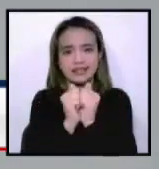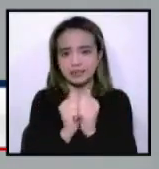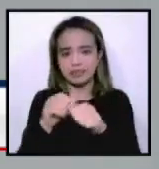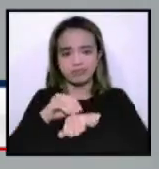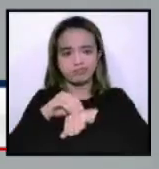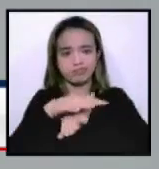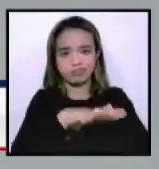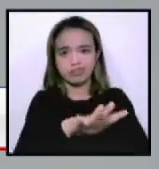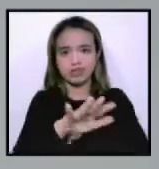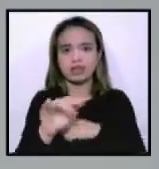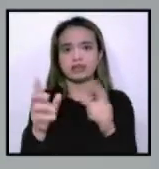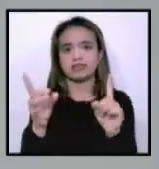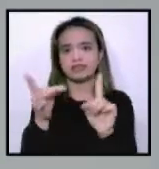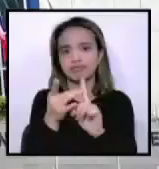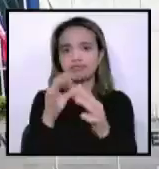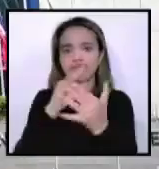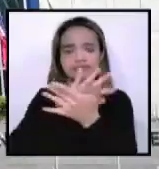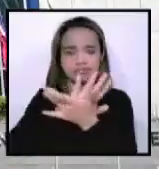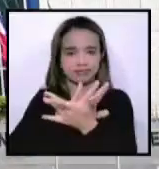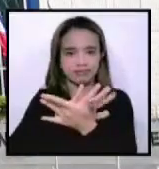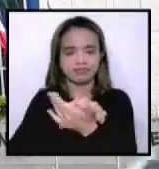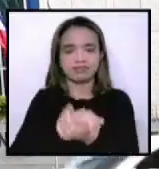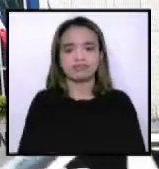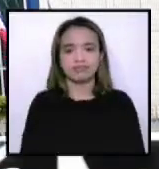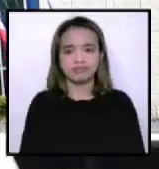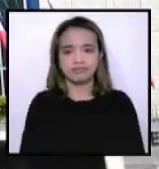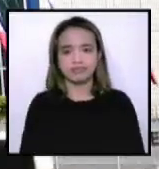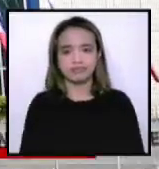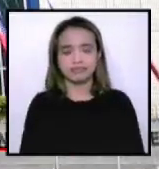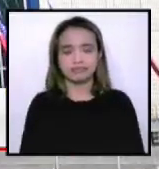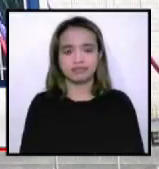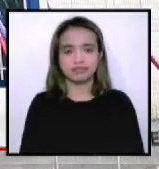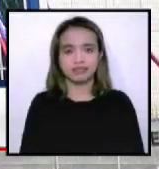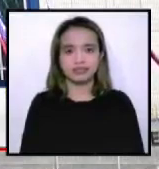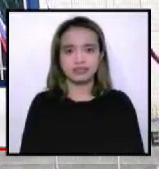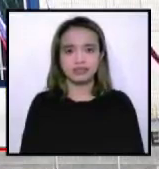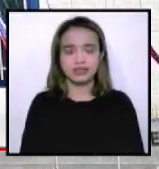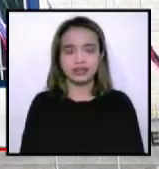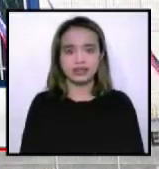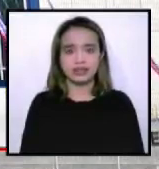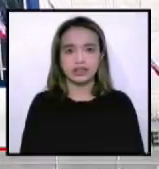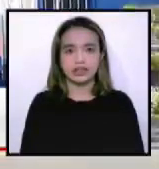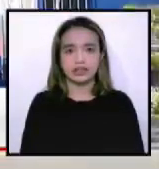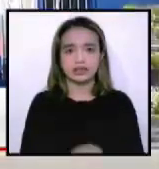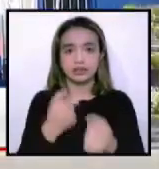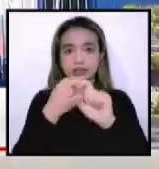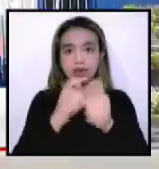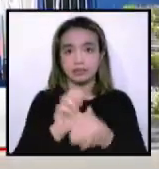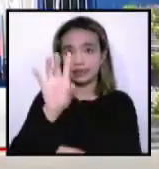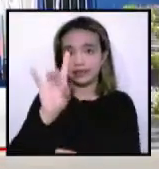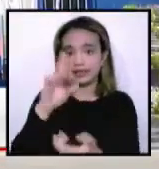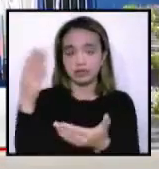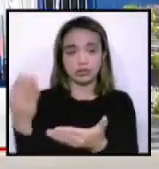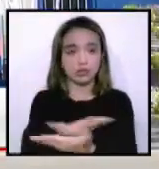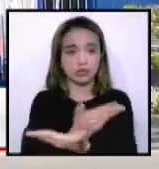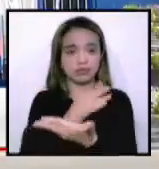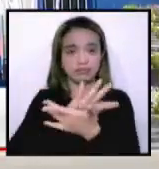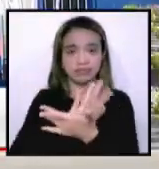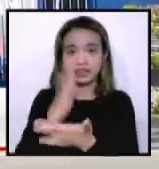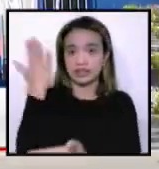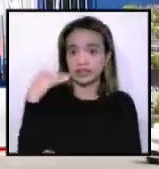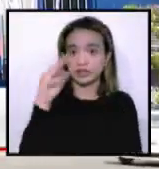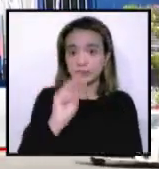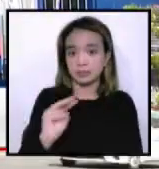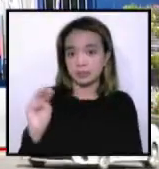nagpositibo sa COVID-19. Mula naman sa 8 bagong kaso ng COVID-19 itong Lunes na iniulat